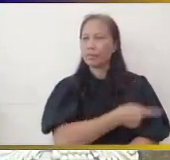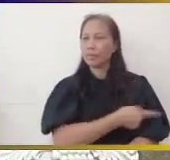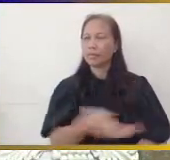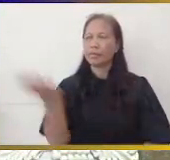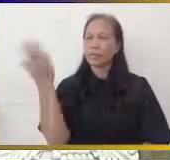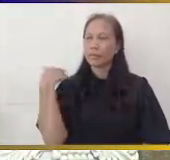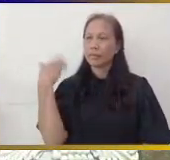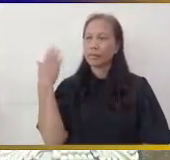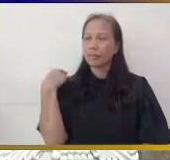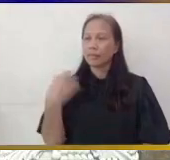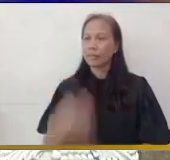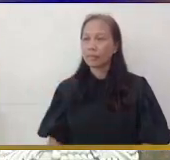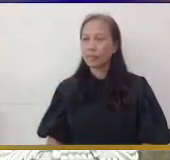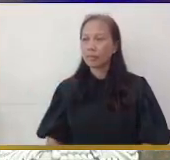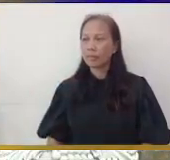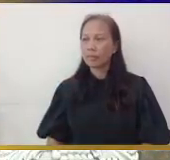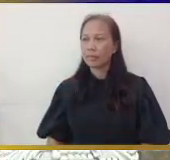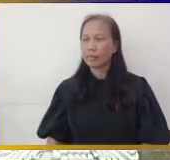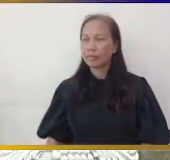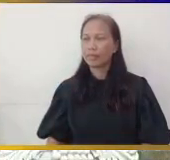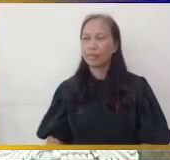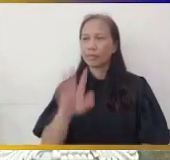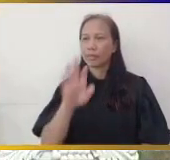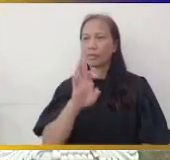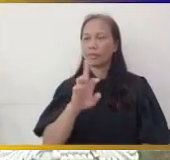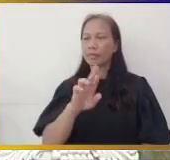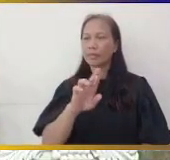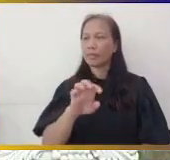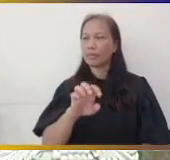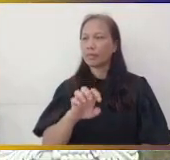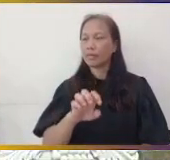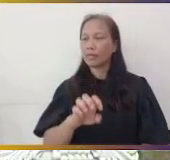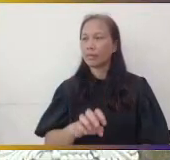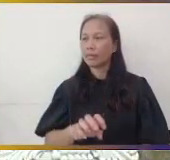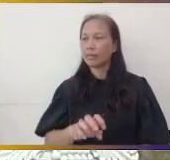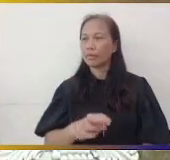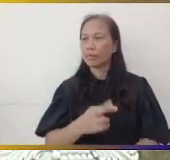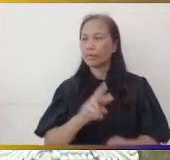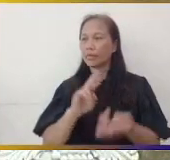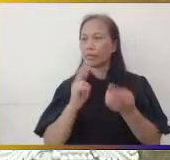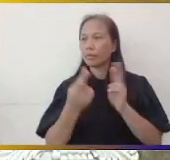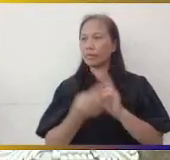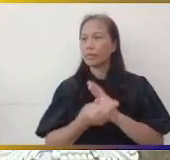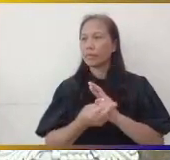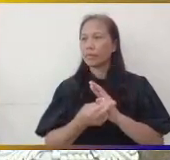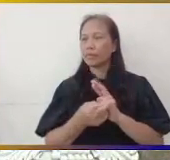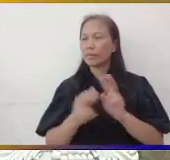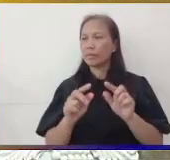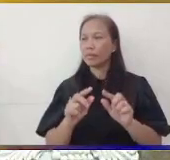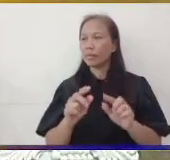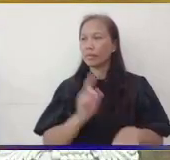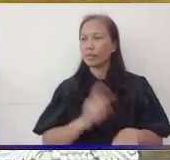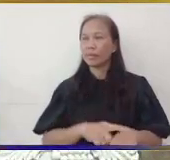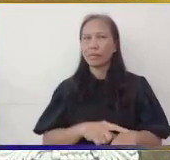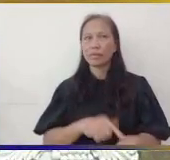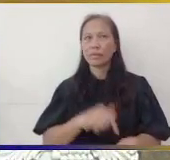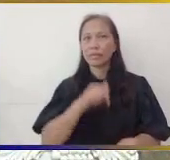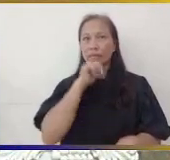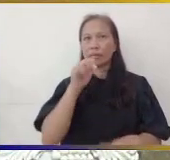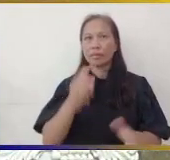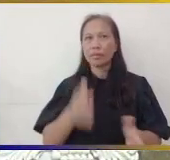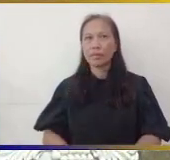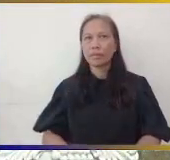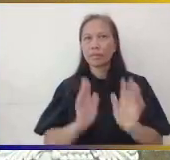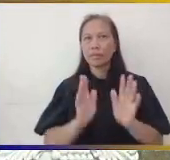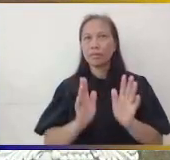before the the preformation stage ipinagbawal po yan Hindi po yan pinayagan ng ah ah